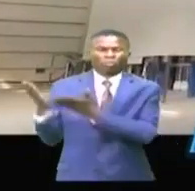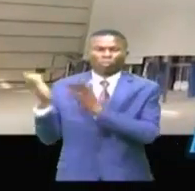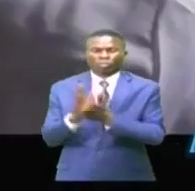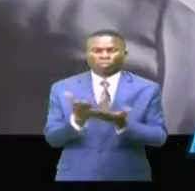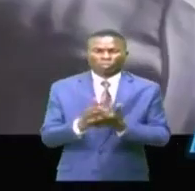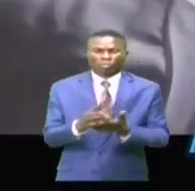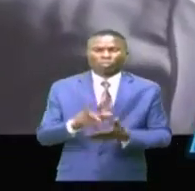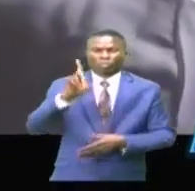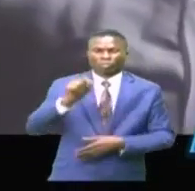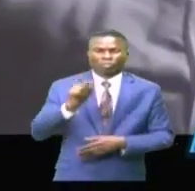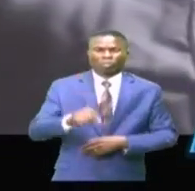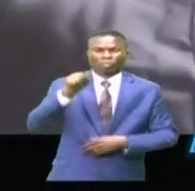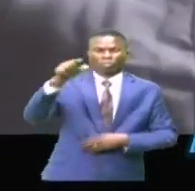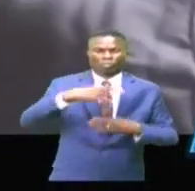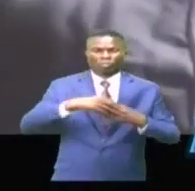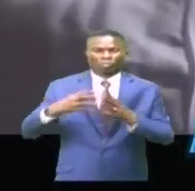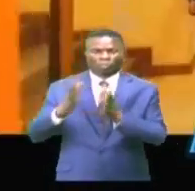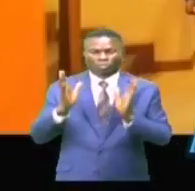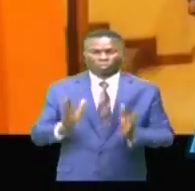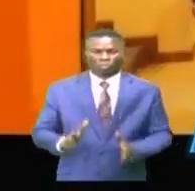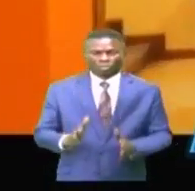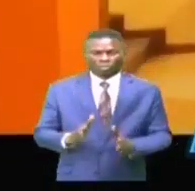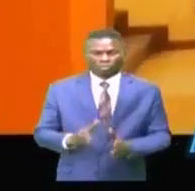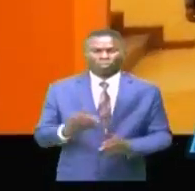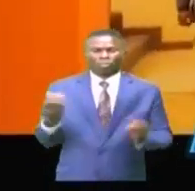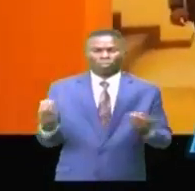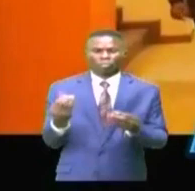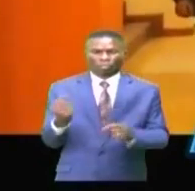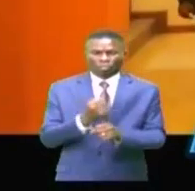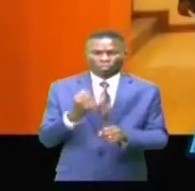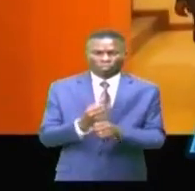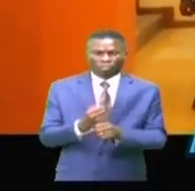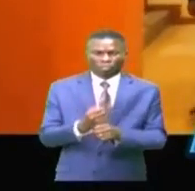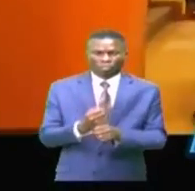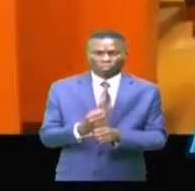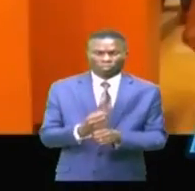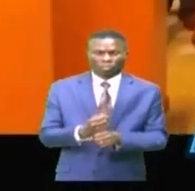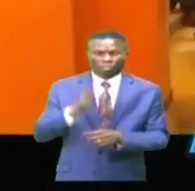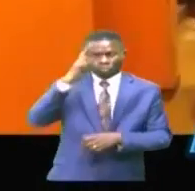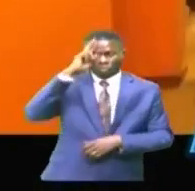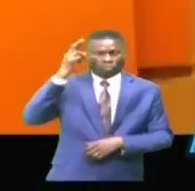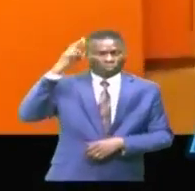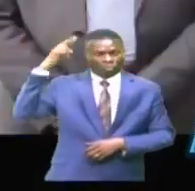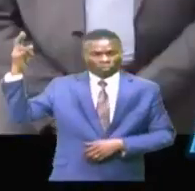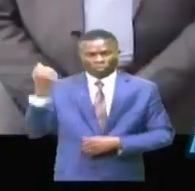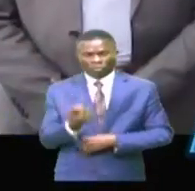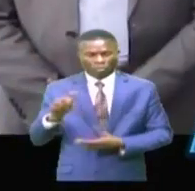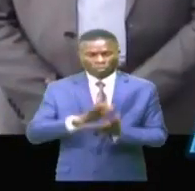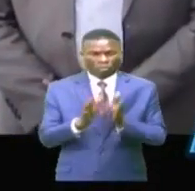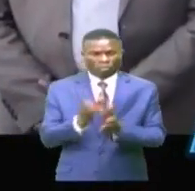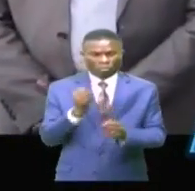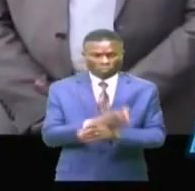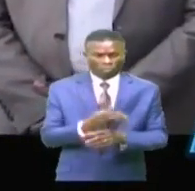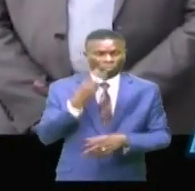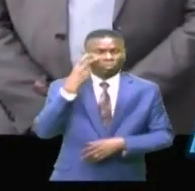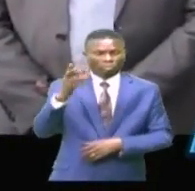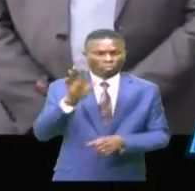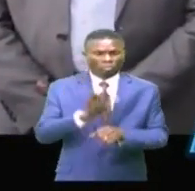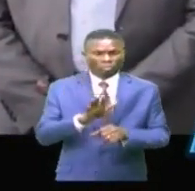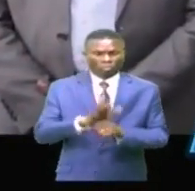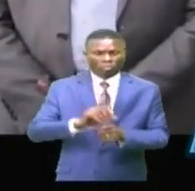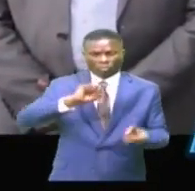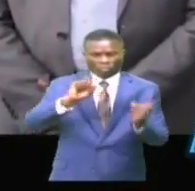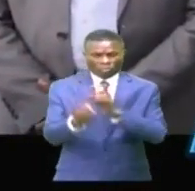millions de dollars américains grâce aux exonérations des rêves d'enfants se ré que on a vu toute une chaîne de